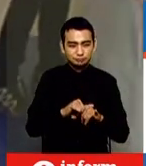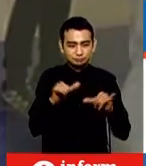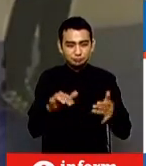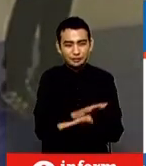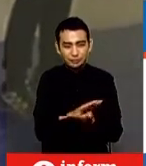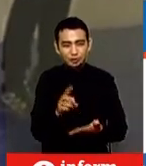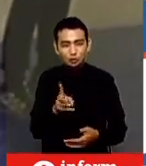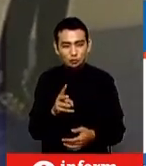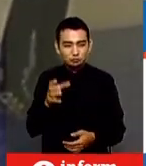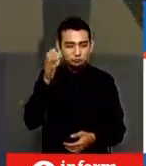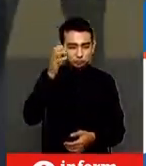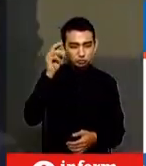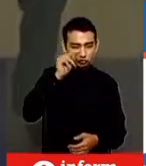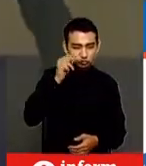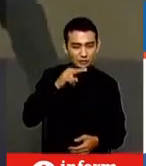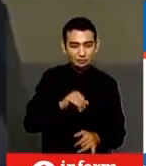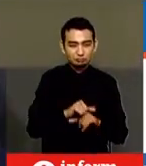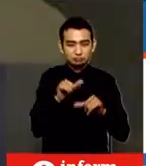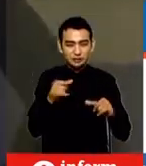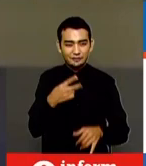бесплатным топ-образованием будет увеличен до